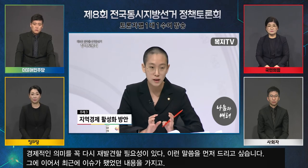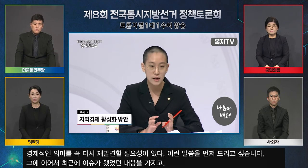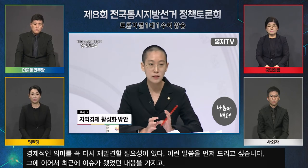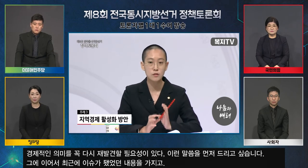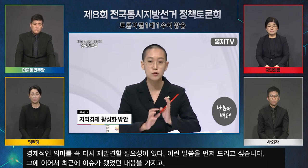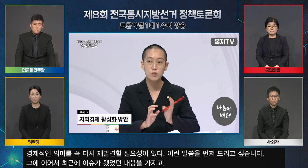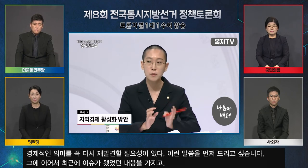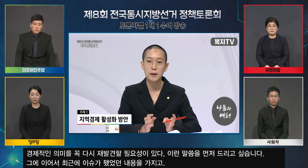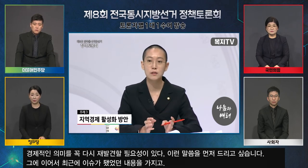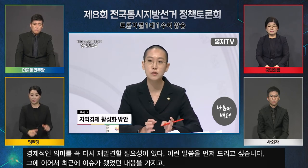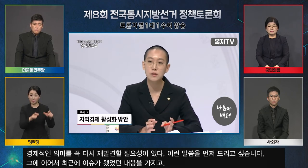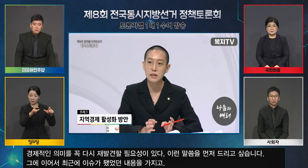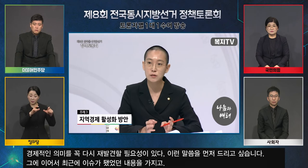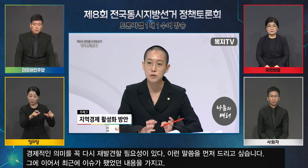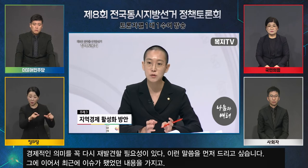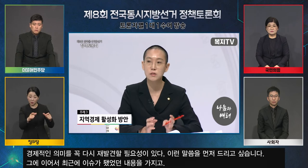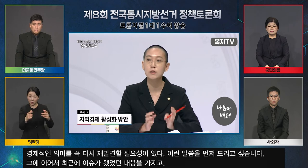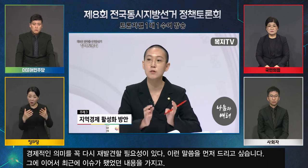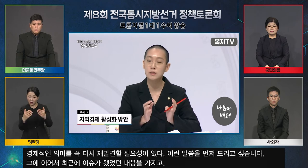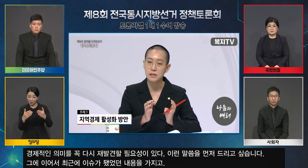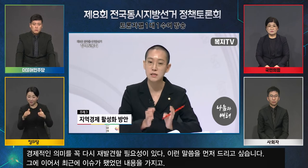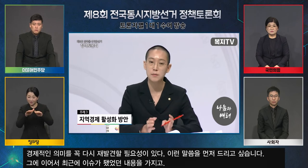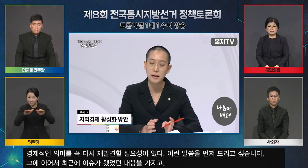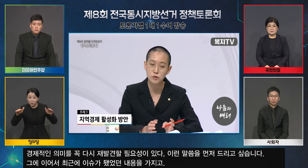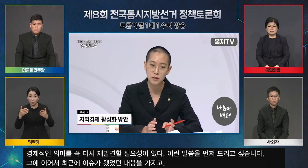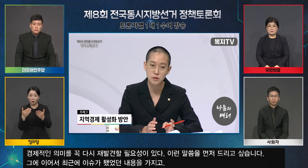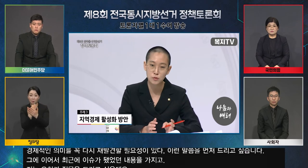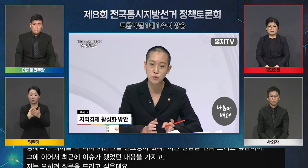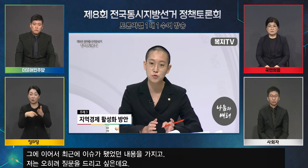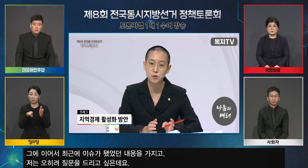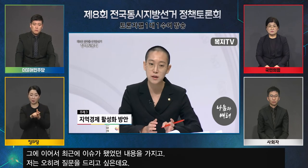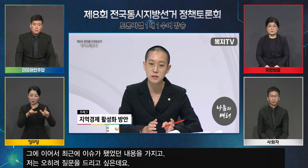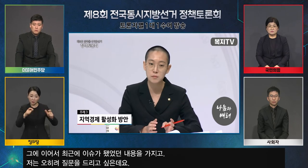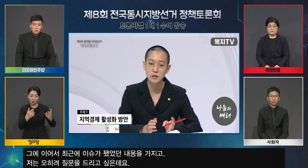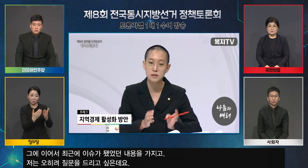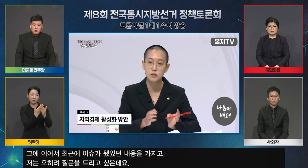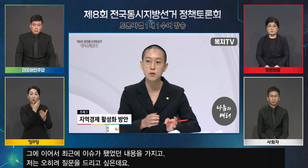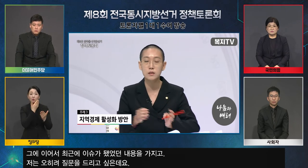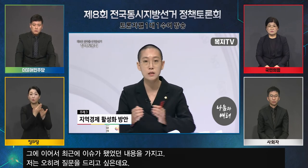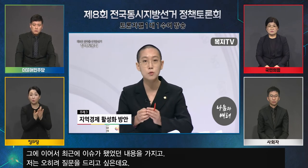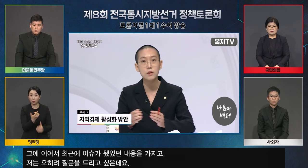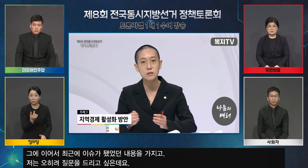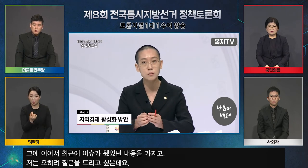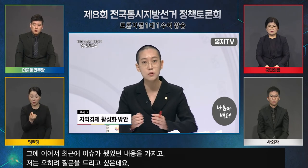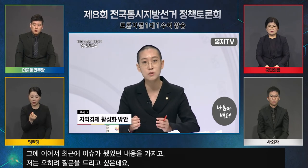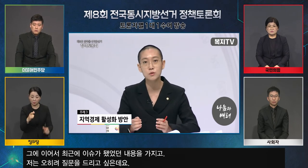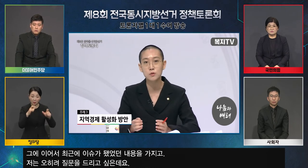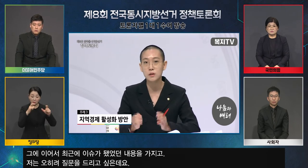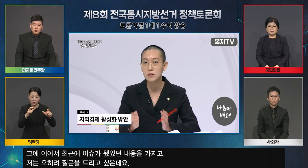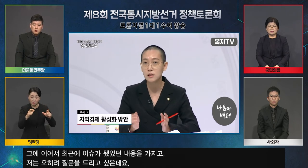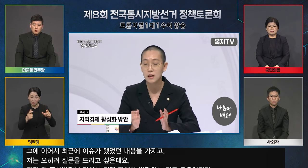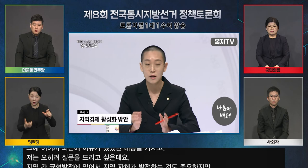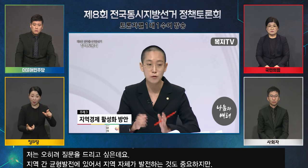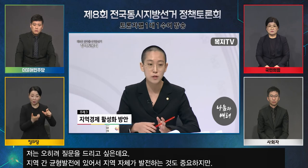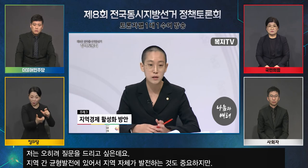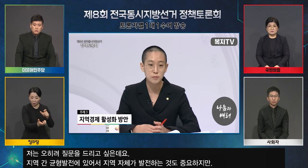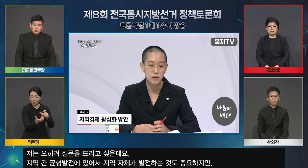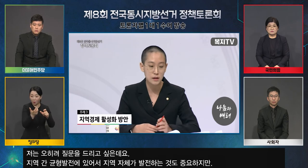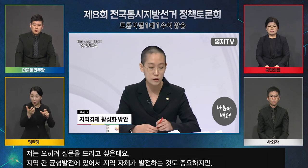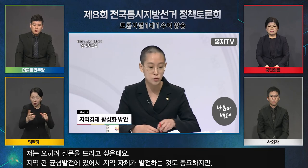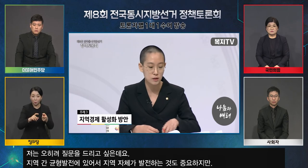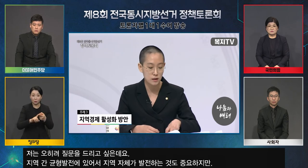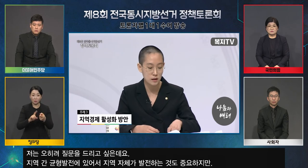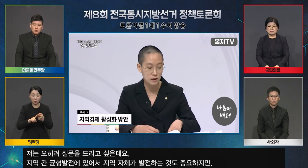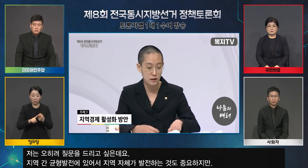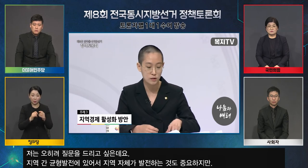지역 간 균형 발전에 있어서 지역 자체가 발전하는 것도 중요하지만 지역 간 이동의 측면에서도 굉장히 우리가